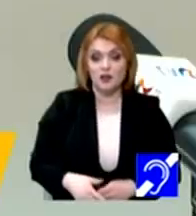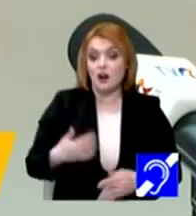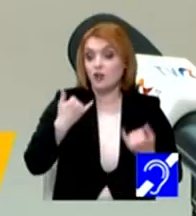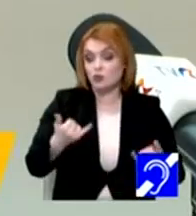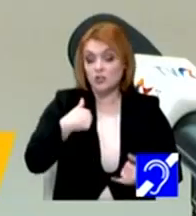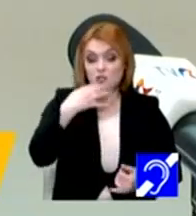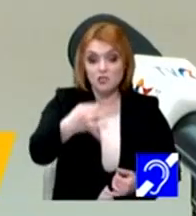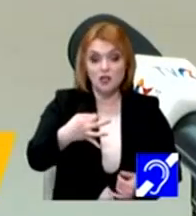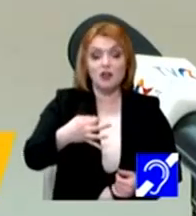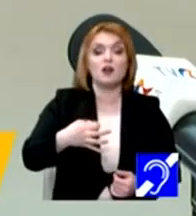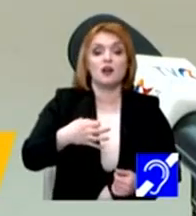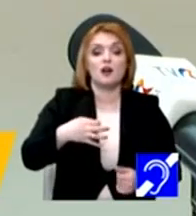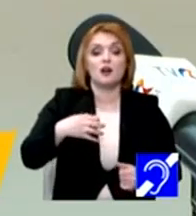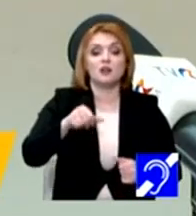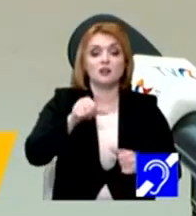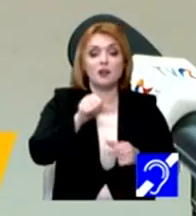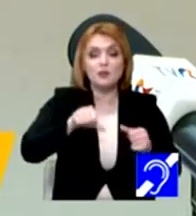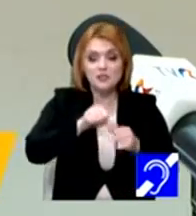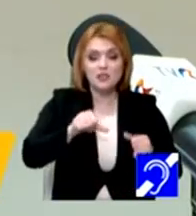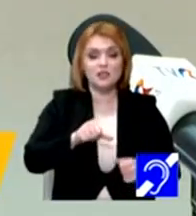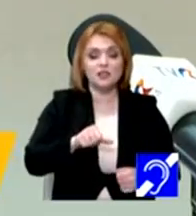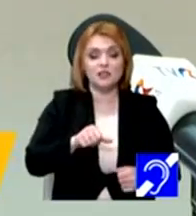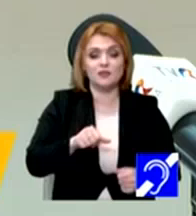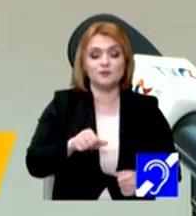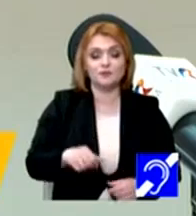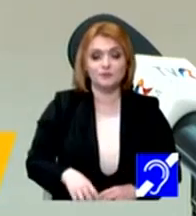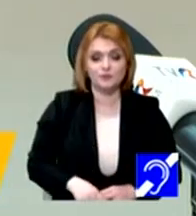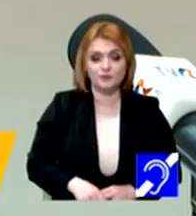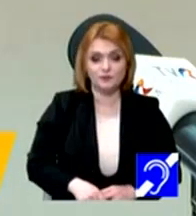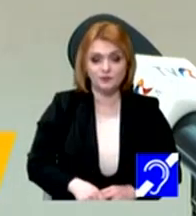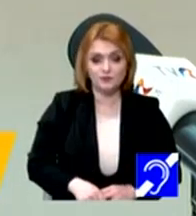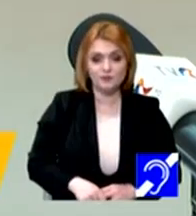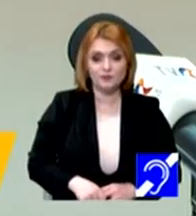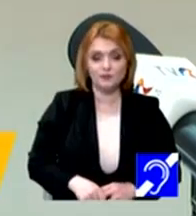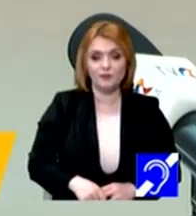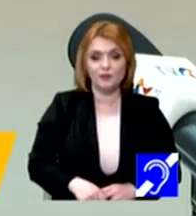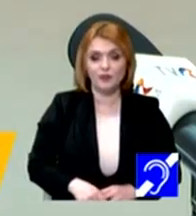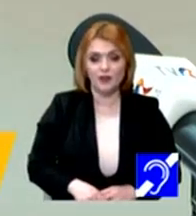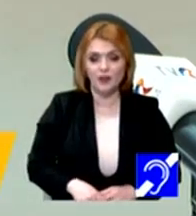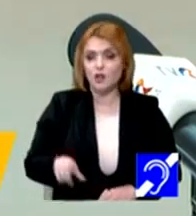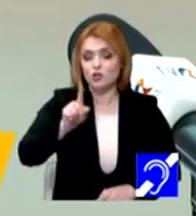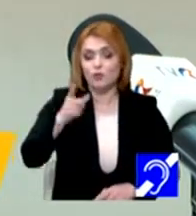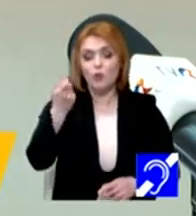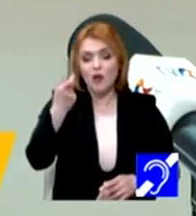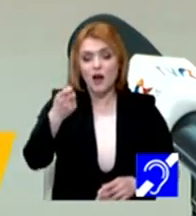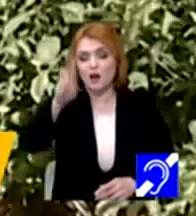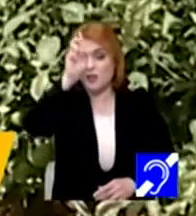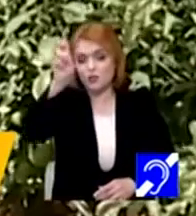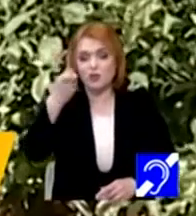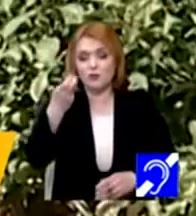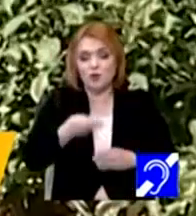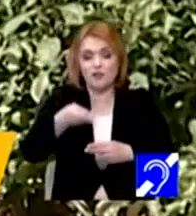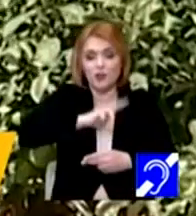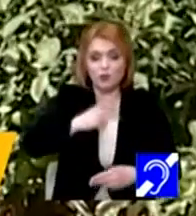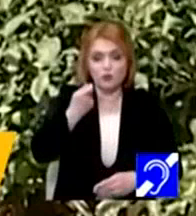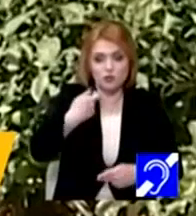motorină, un acțizul cealaltă care îl plătește la stat, cumva să ne-l întoarcă pentru lucrările de agricole, 100 de litri la hectar.